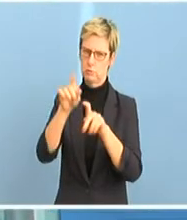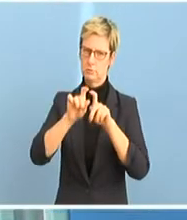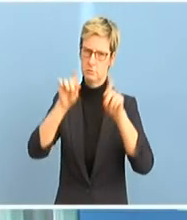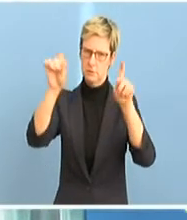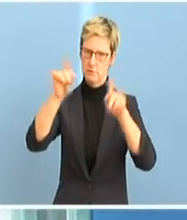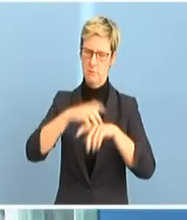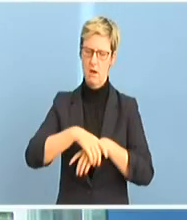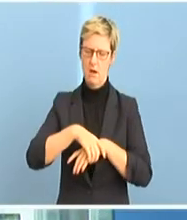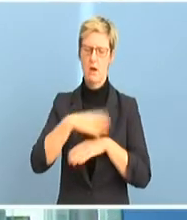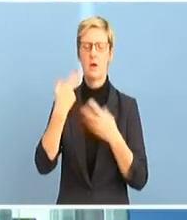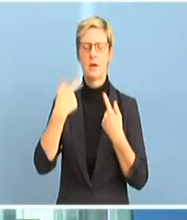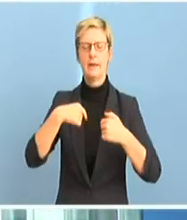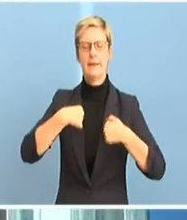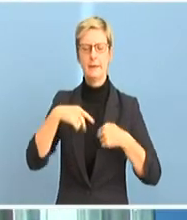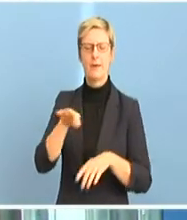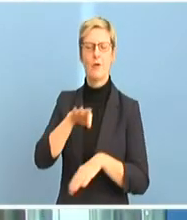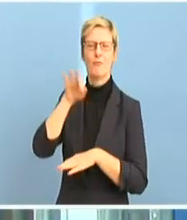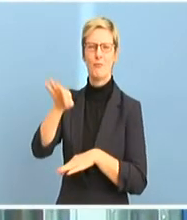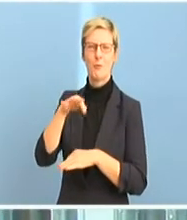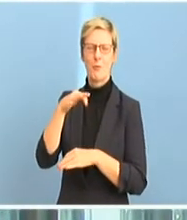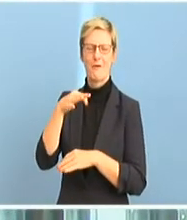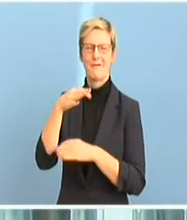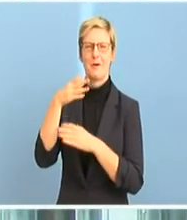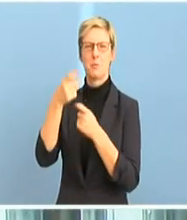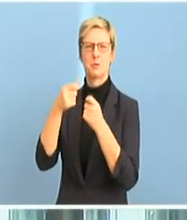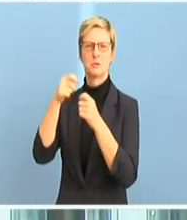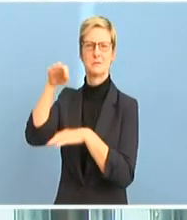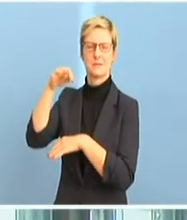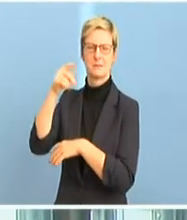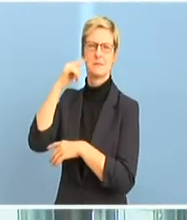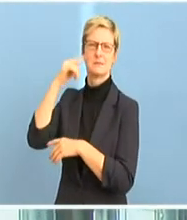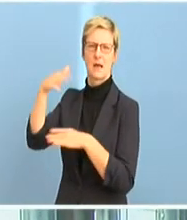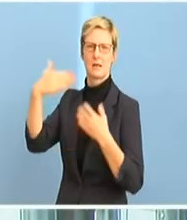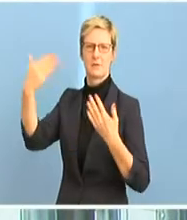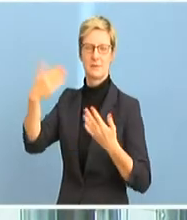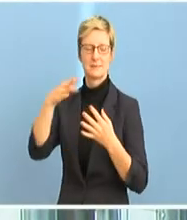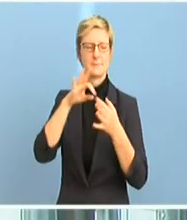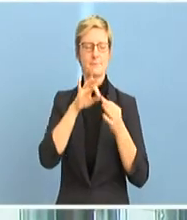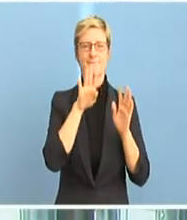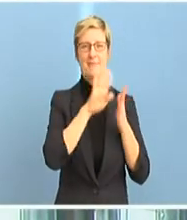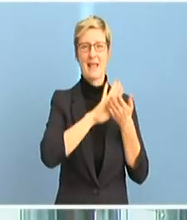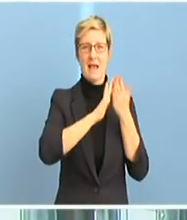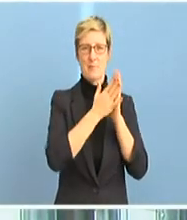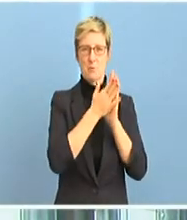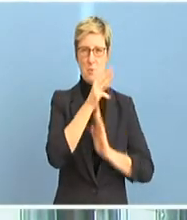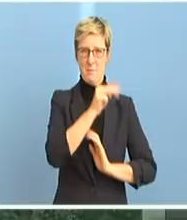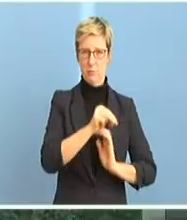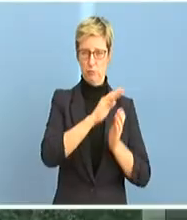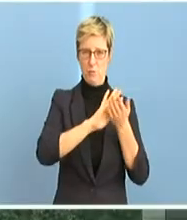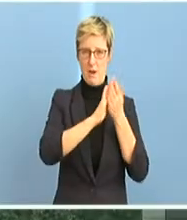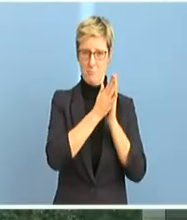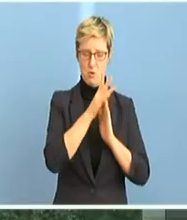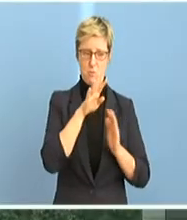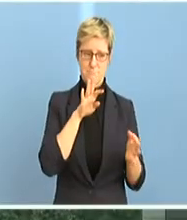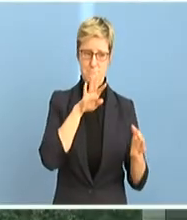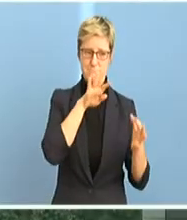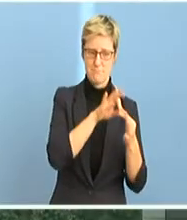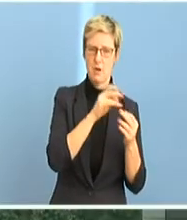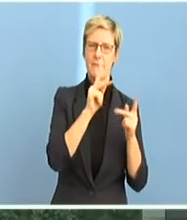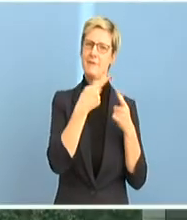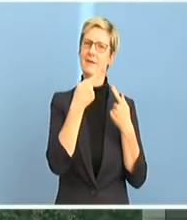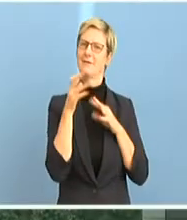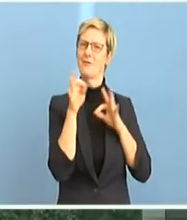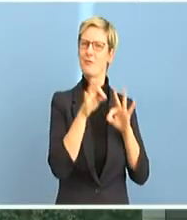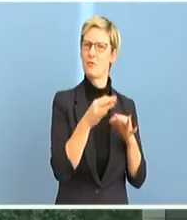gesagt, oder ich habe für die Bundeskanzlerin gesagt, dass wir zu Geist und Intentionen dieses Abkommens stehen, aber man muss auch immer